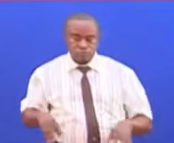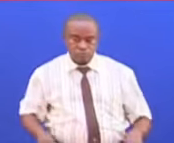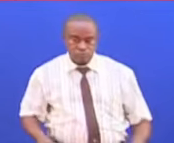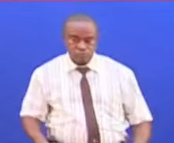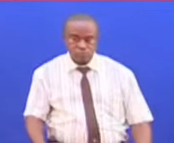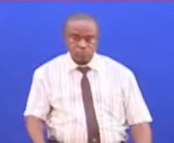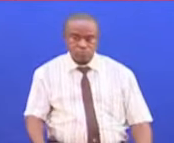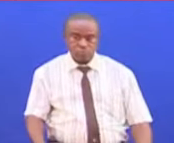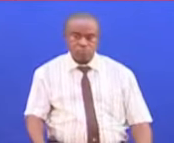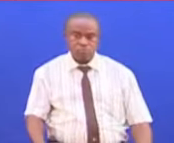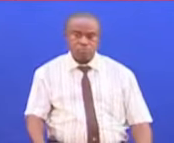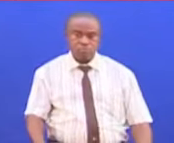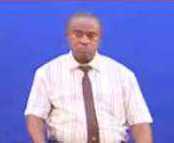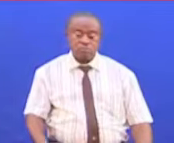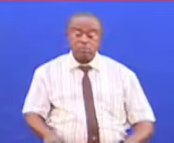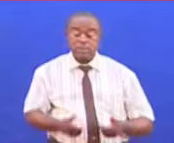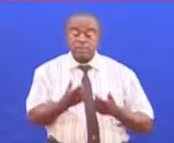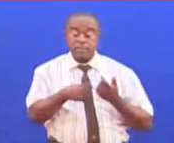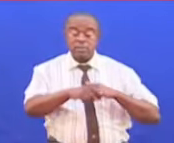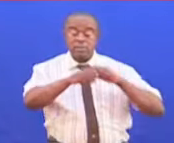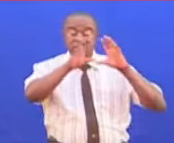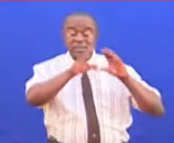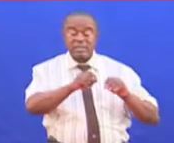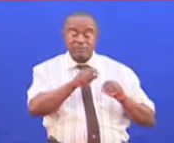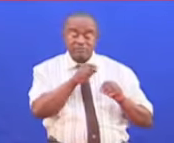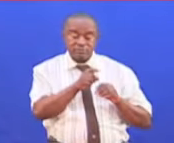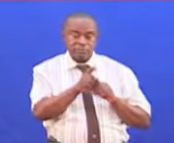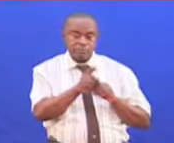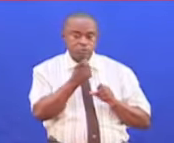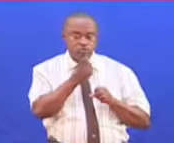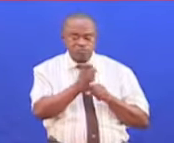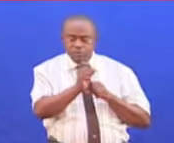183 lak kwenye taar IFA pana vile vile